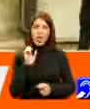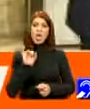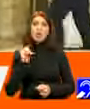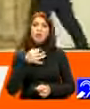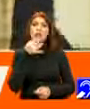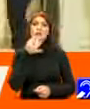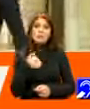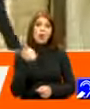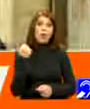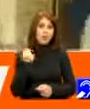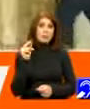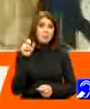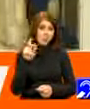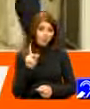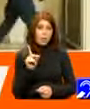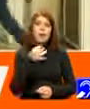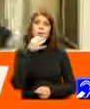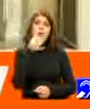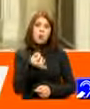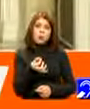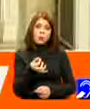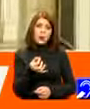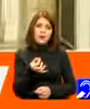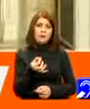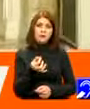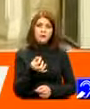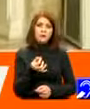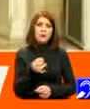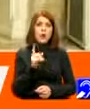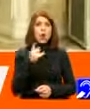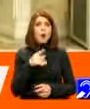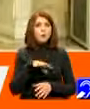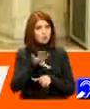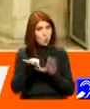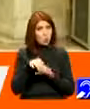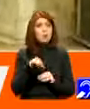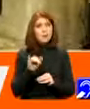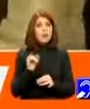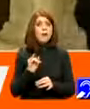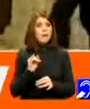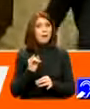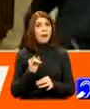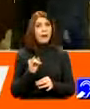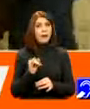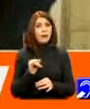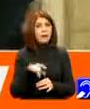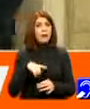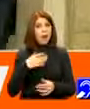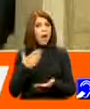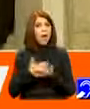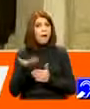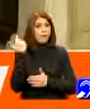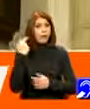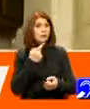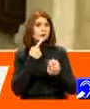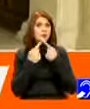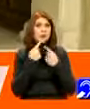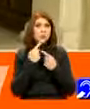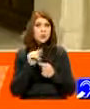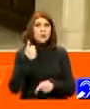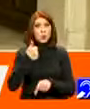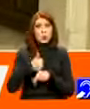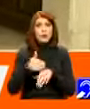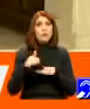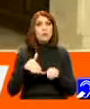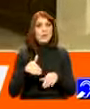spunea Marcel ciolacu că propune Partidul Social democrat chiar o soluție o soluție care ar fi fost discutată până acum cu premierul și